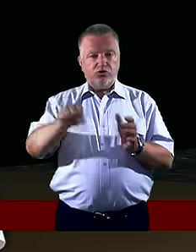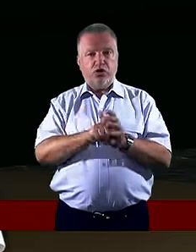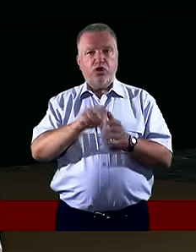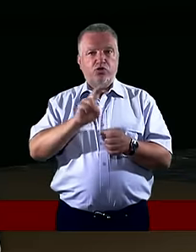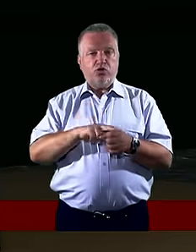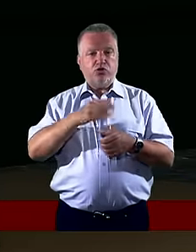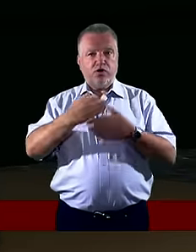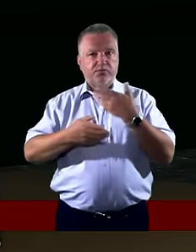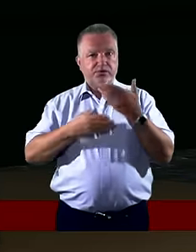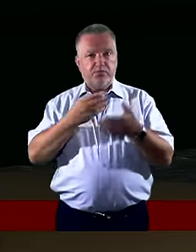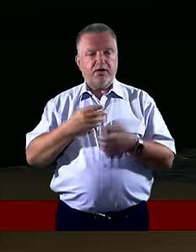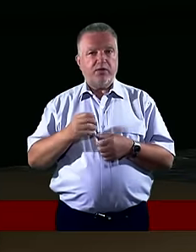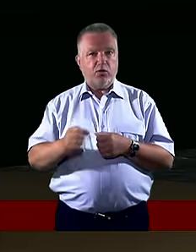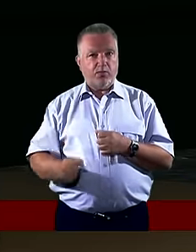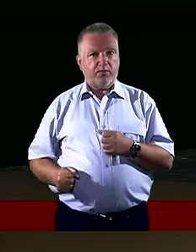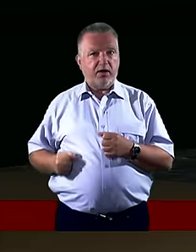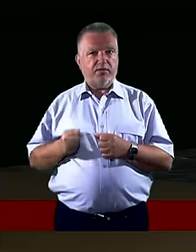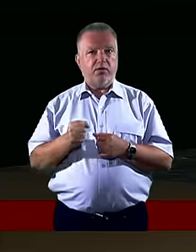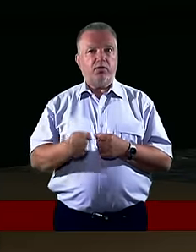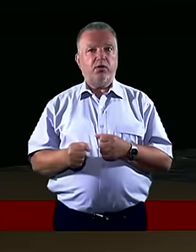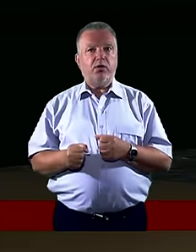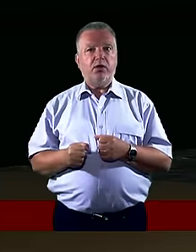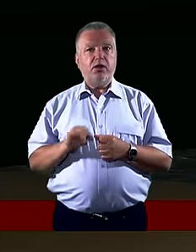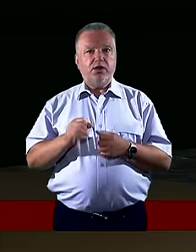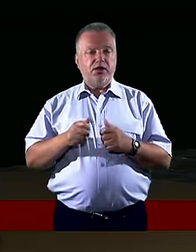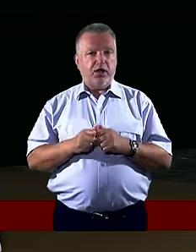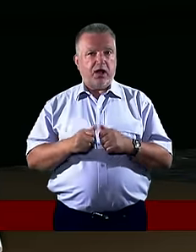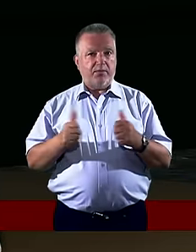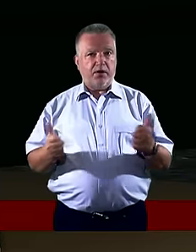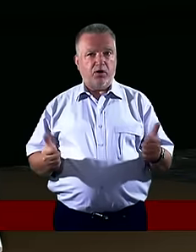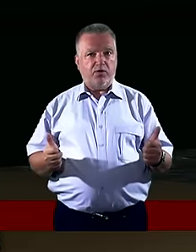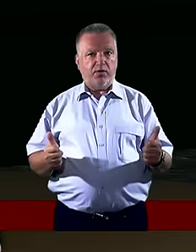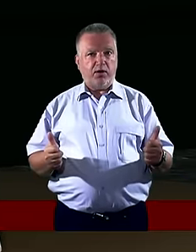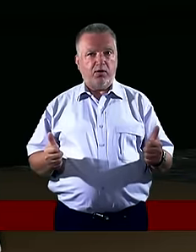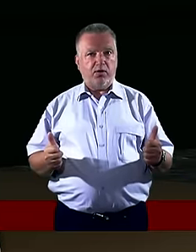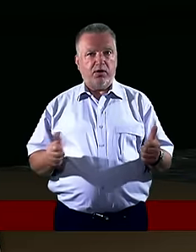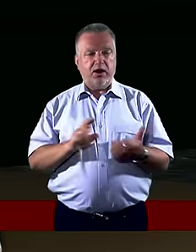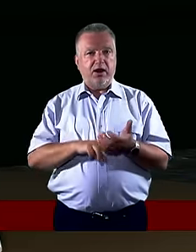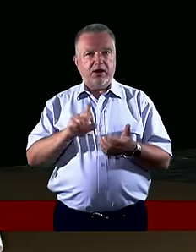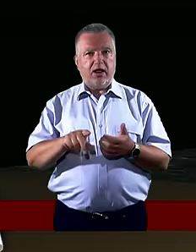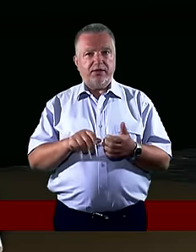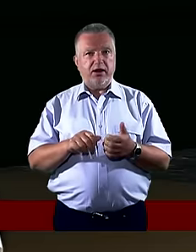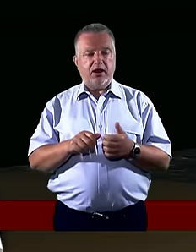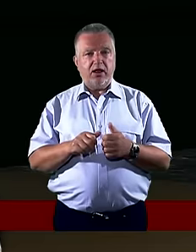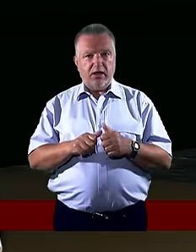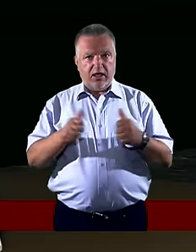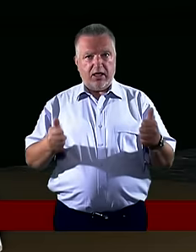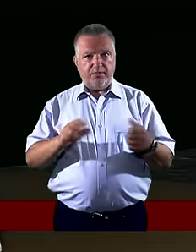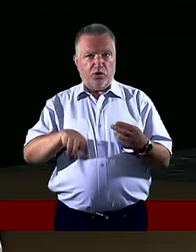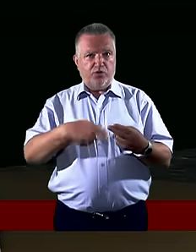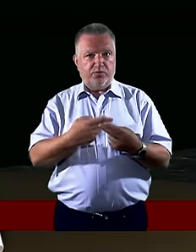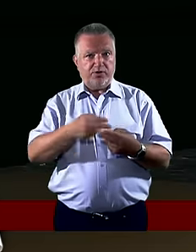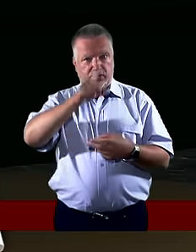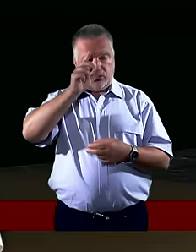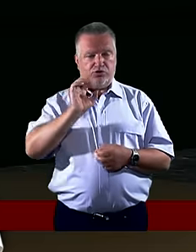Bo większość ludzi, do których przemawiał Paweł i apelował, na ten apel odpowiadała